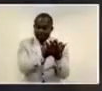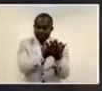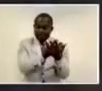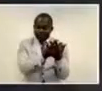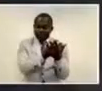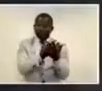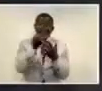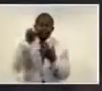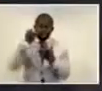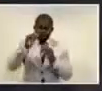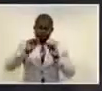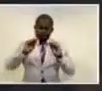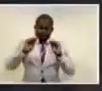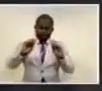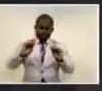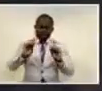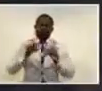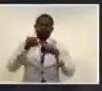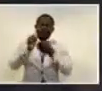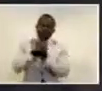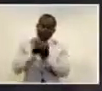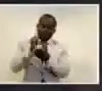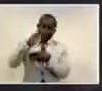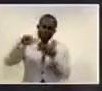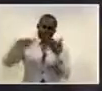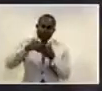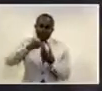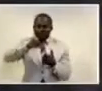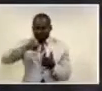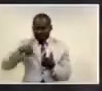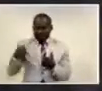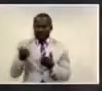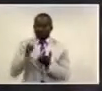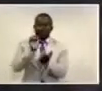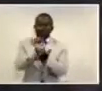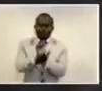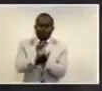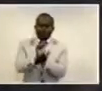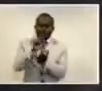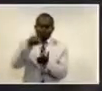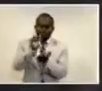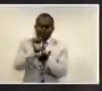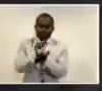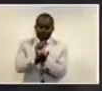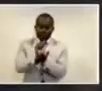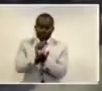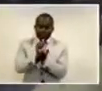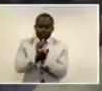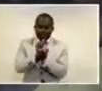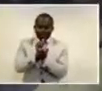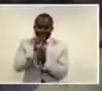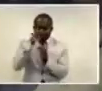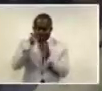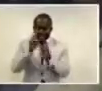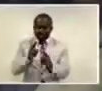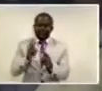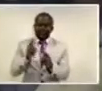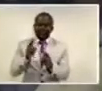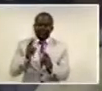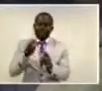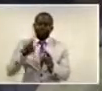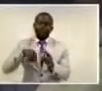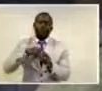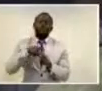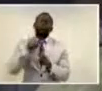iyo wabigishije wabahaye ibyangombwa byose bakanga nabo guhanwa bakwiye guhanwa Your Excellency twifuza yuko